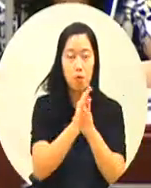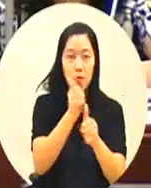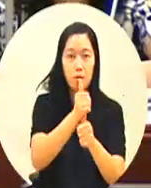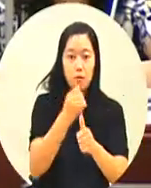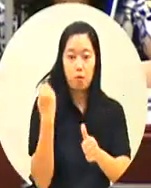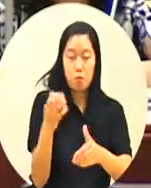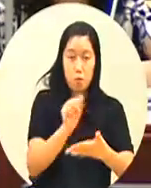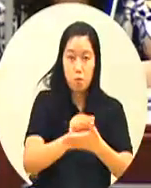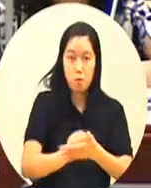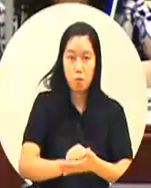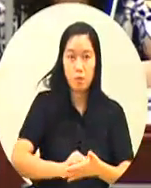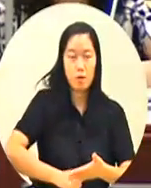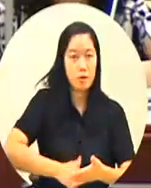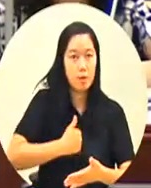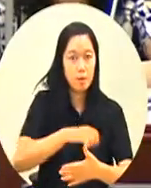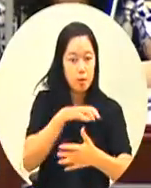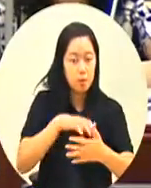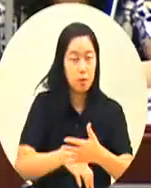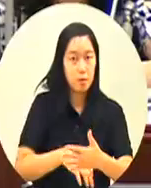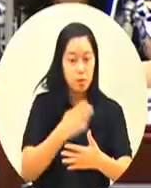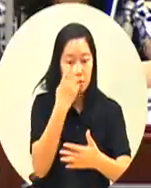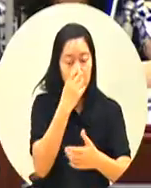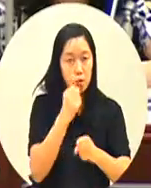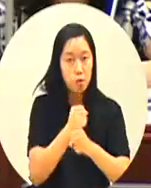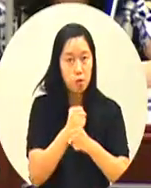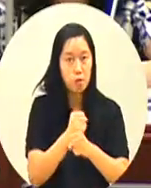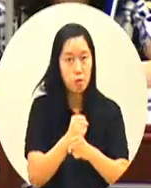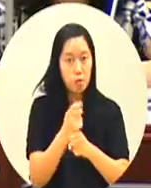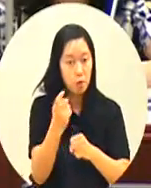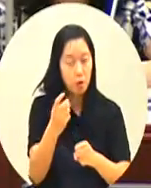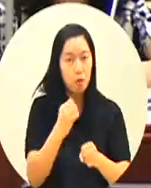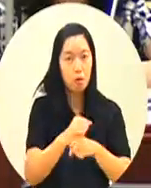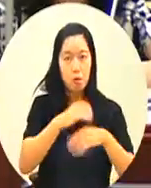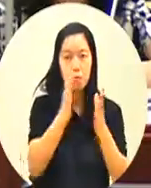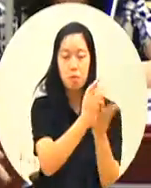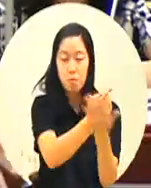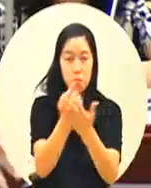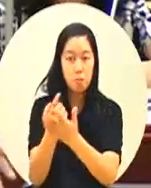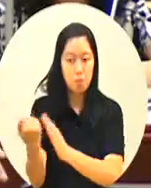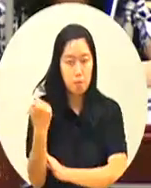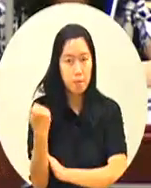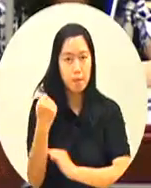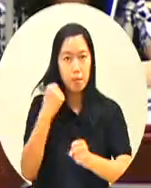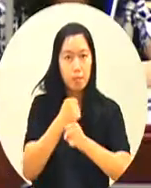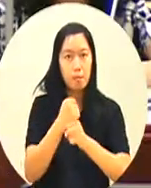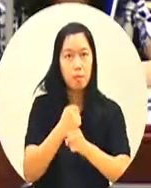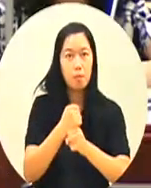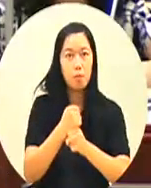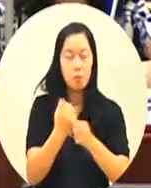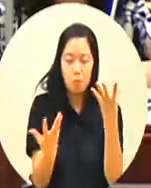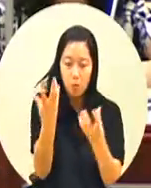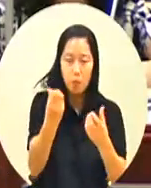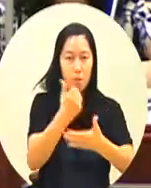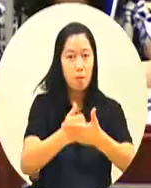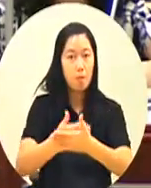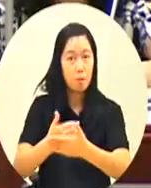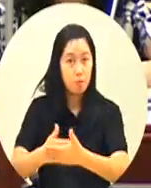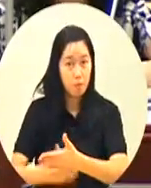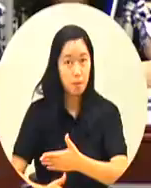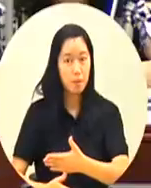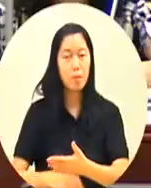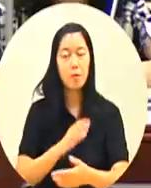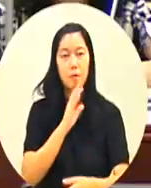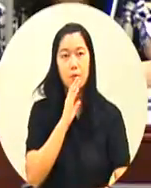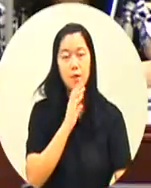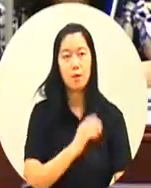实不见得能够起来，你没有一定减量做不到。所以现在大家都在努力的做减量这件事情。好，我想说这个也